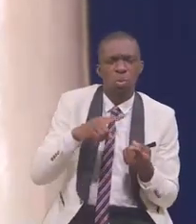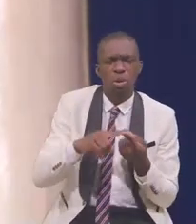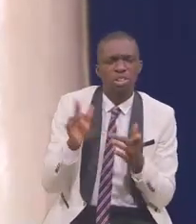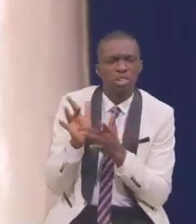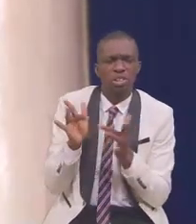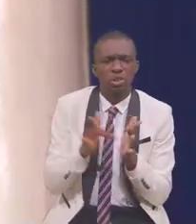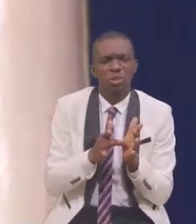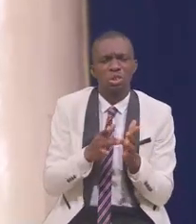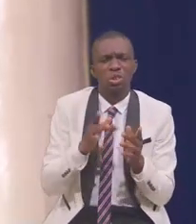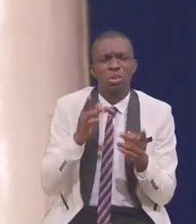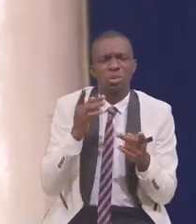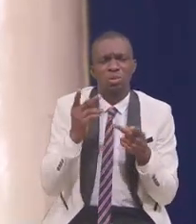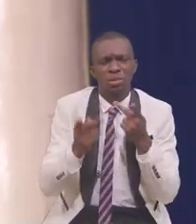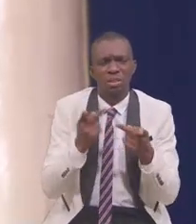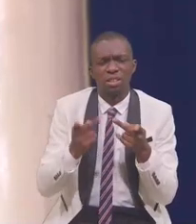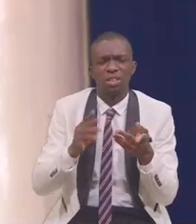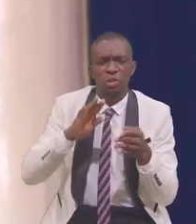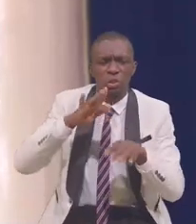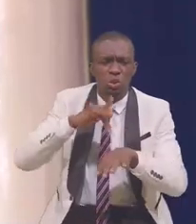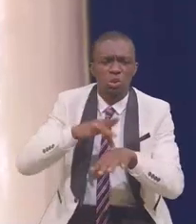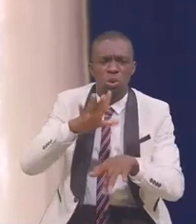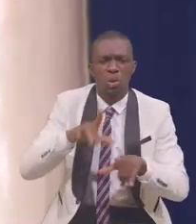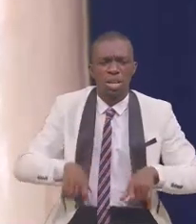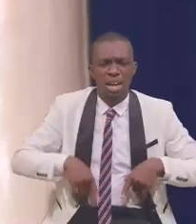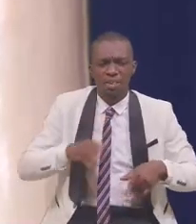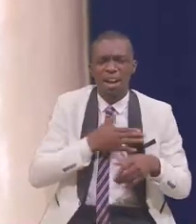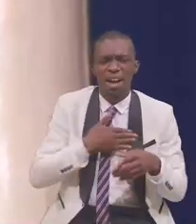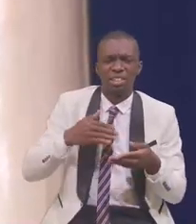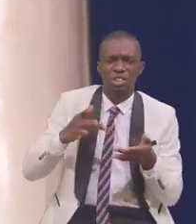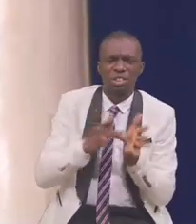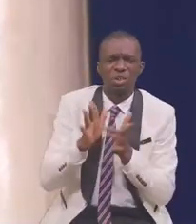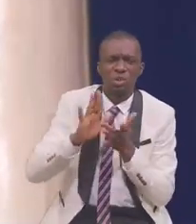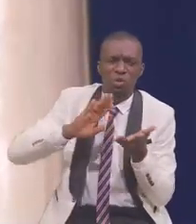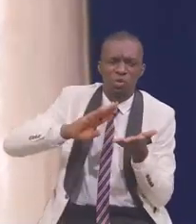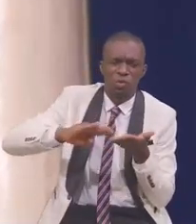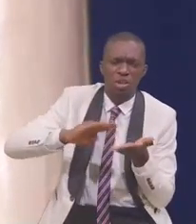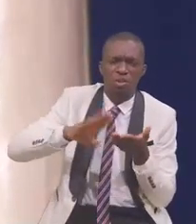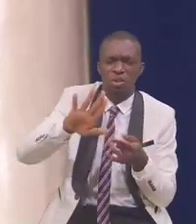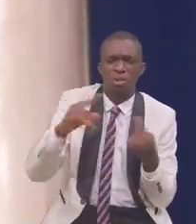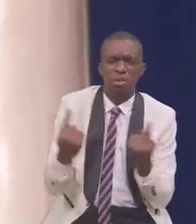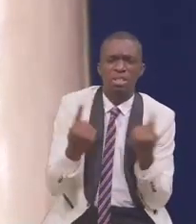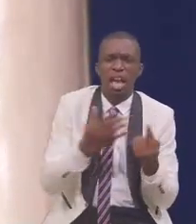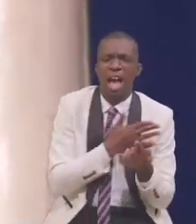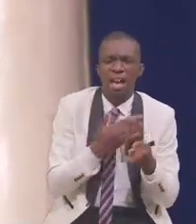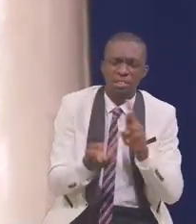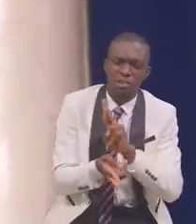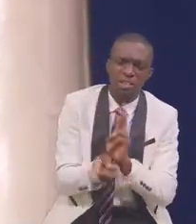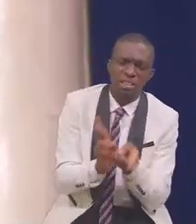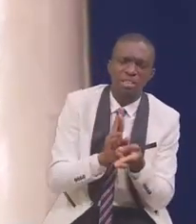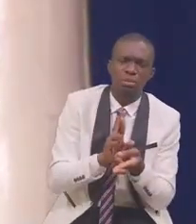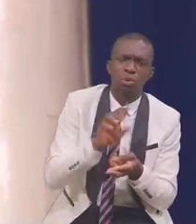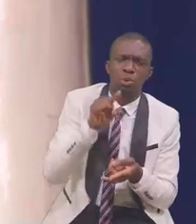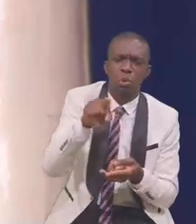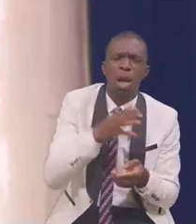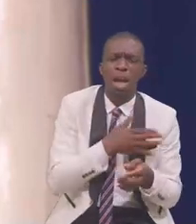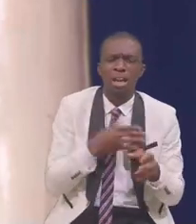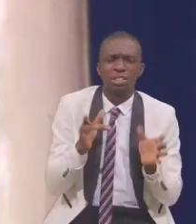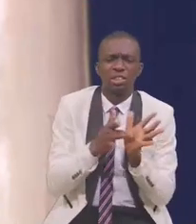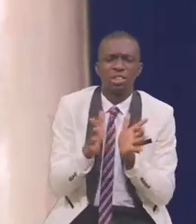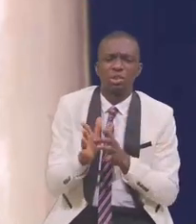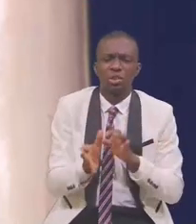touche et vous pardonne les péchés, et quand il vous rachète, quand il vous purifie le cœur, quand il vous convertit,